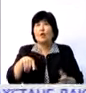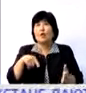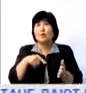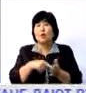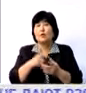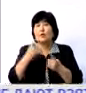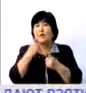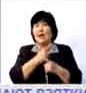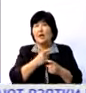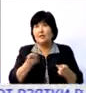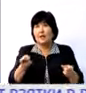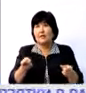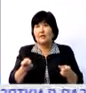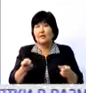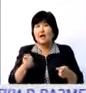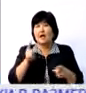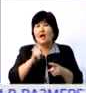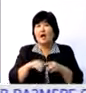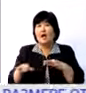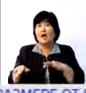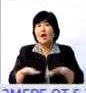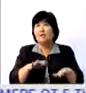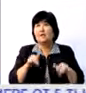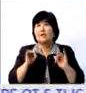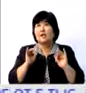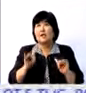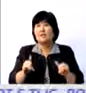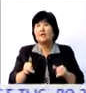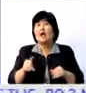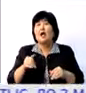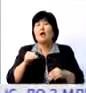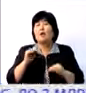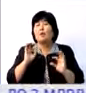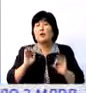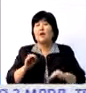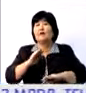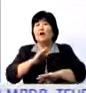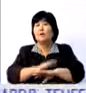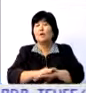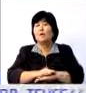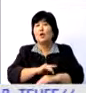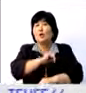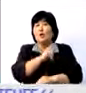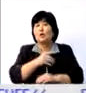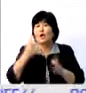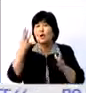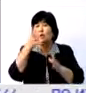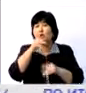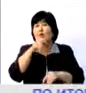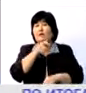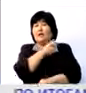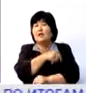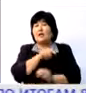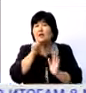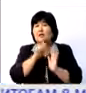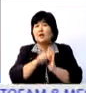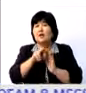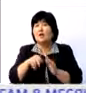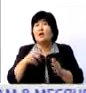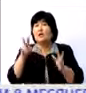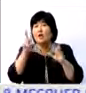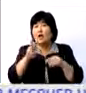объявлен оперативный процесс мероприятий «Правопорядок». Усилены наряды в ночное время производят, значит,